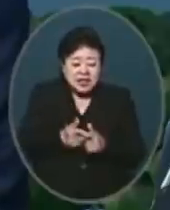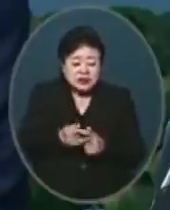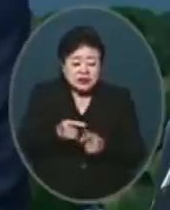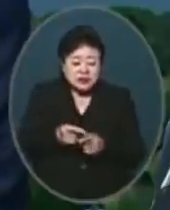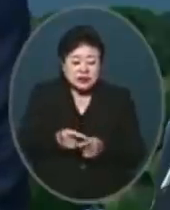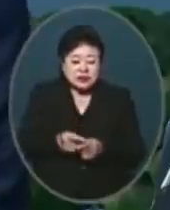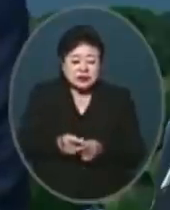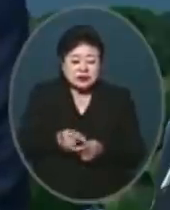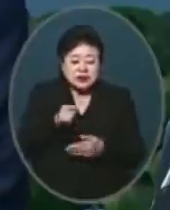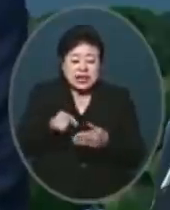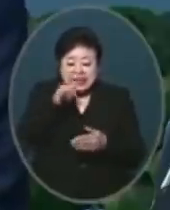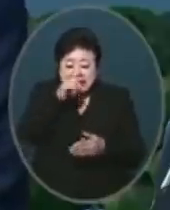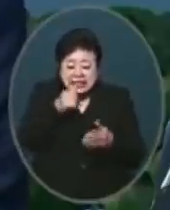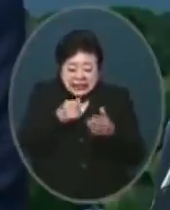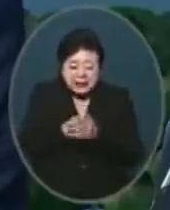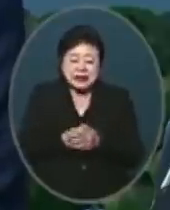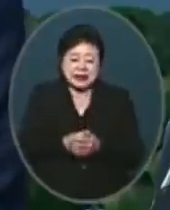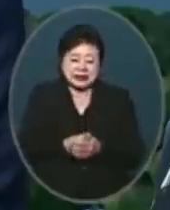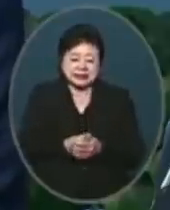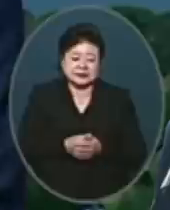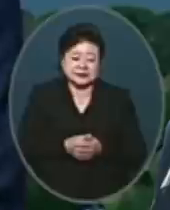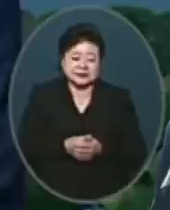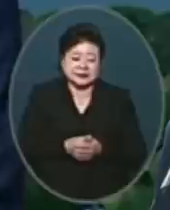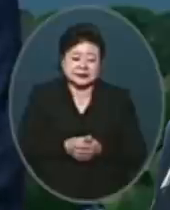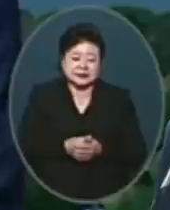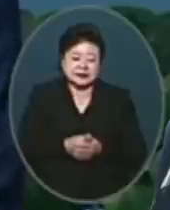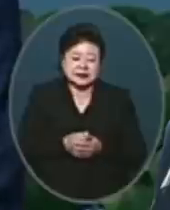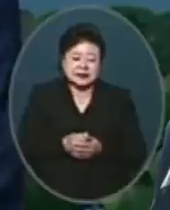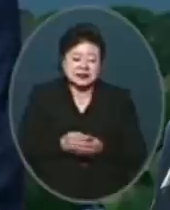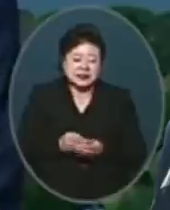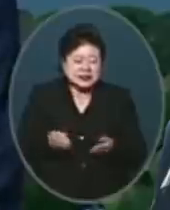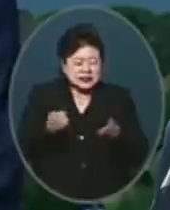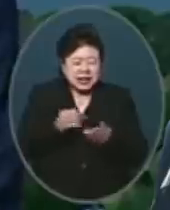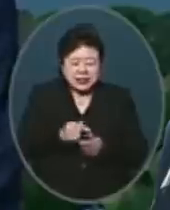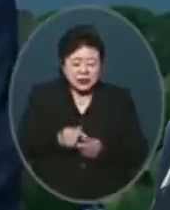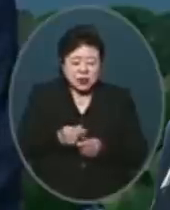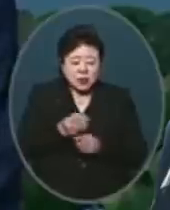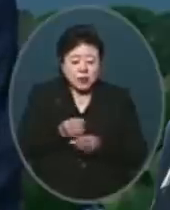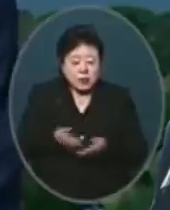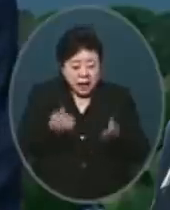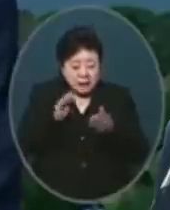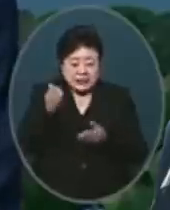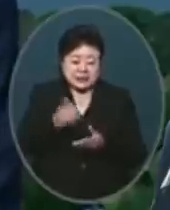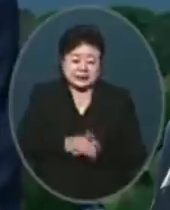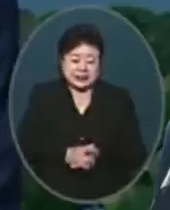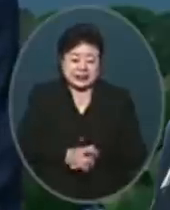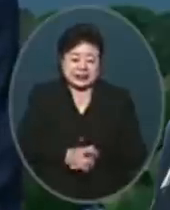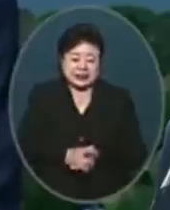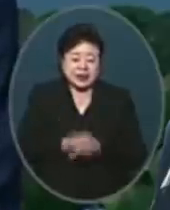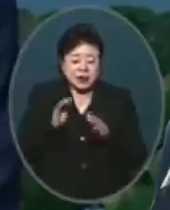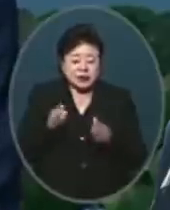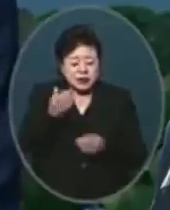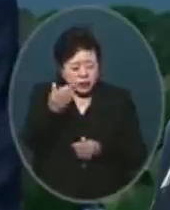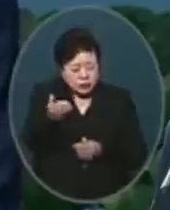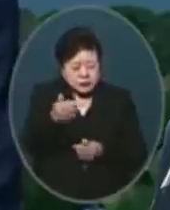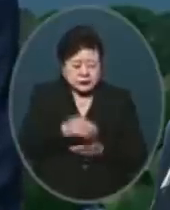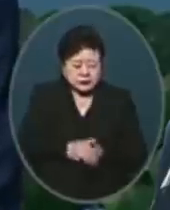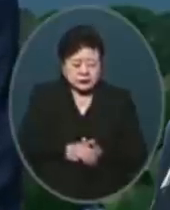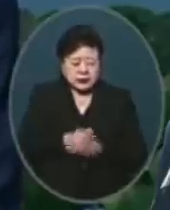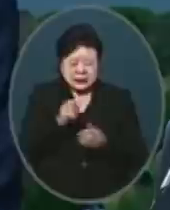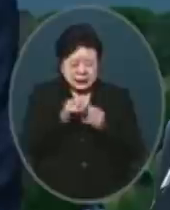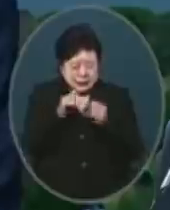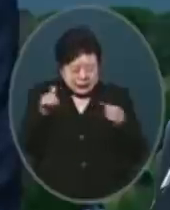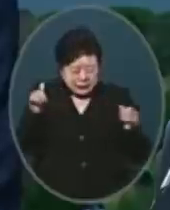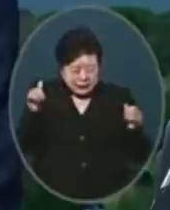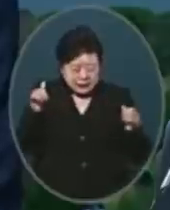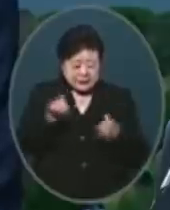예수님을 담아놓은 질그릇이기 때문이에요. 질그릇이 아니고 보배함인 것입니다. 오늘 여러분 한 사람